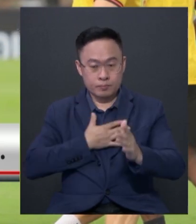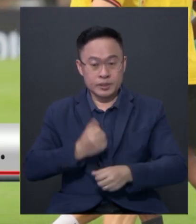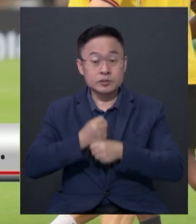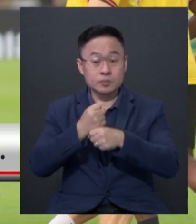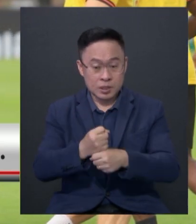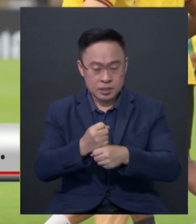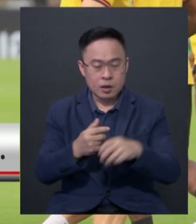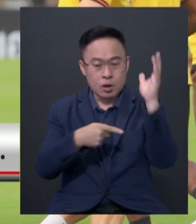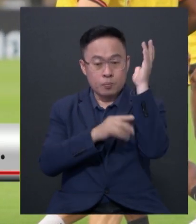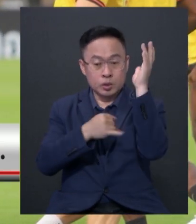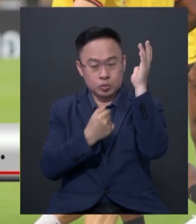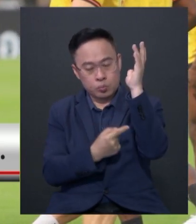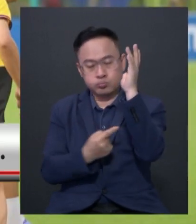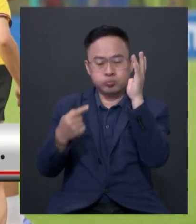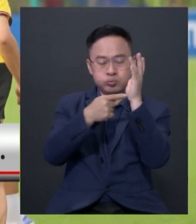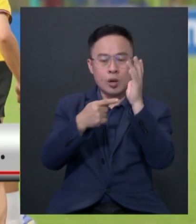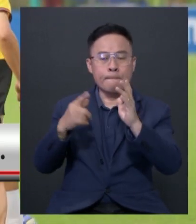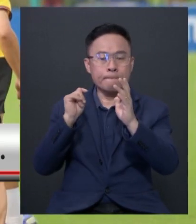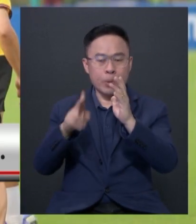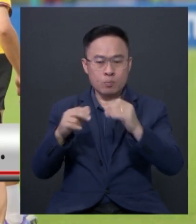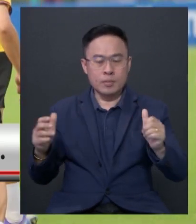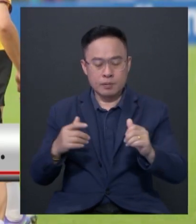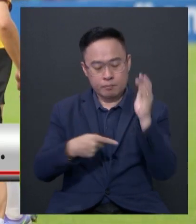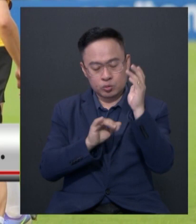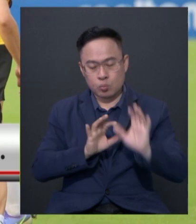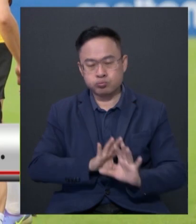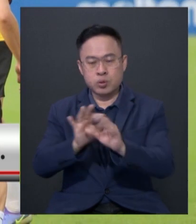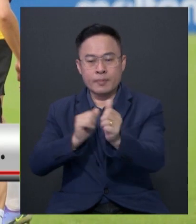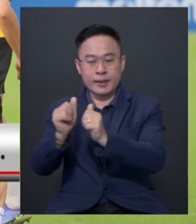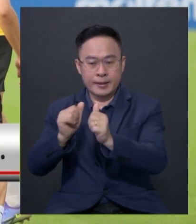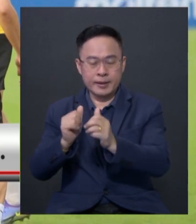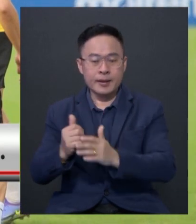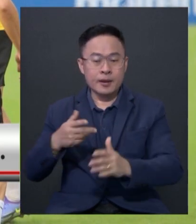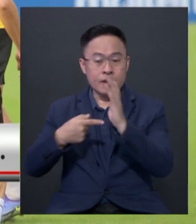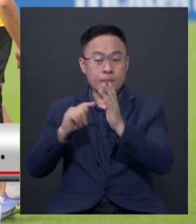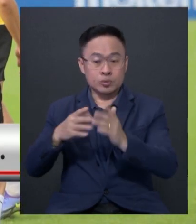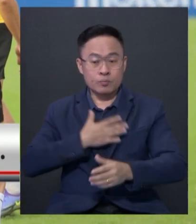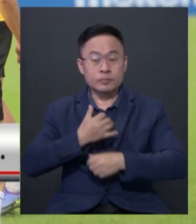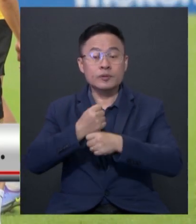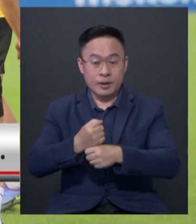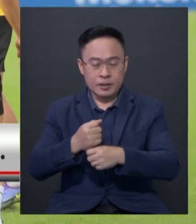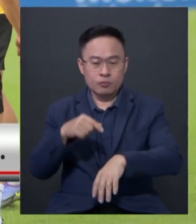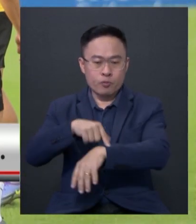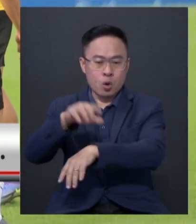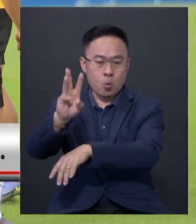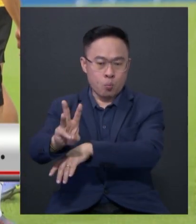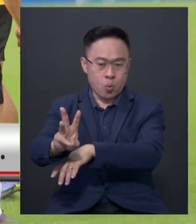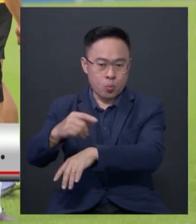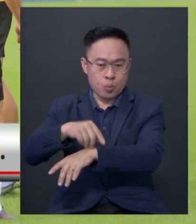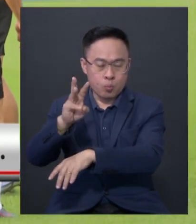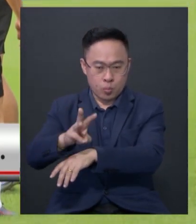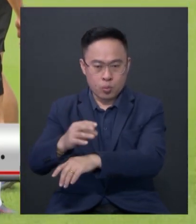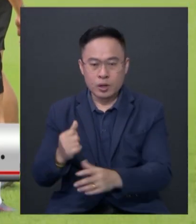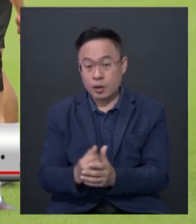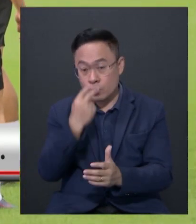มาเยือนของ PT ประจวบ FC ทีมอันดับ12จะแข่งขันกันคู่แรกของวันนี้เลยก็คือตอน 18:00 นนะคะมาดูความพร้อมของ